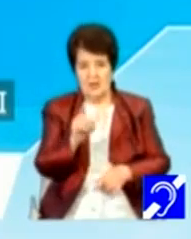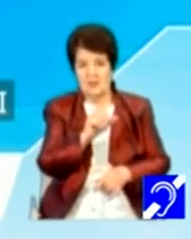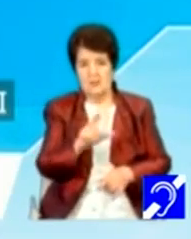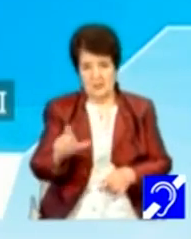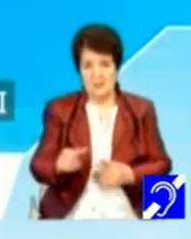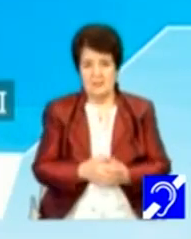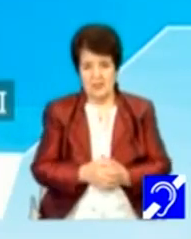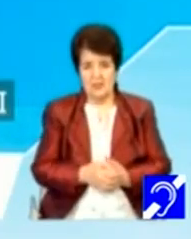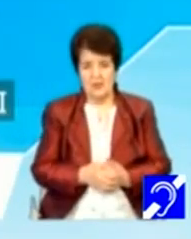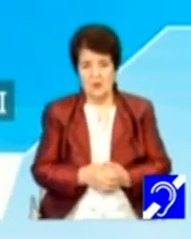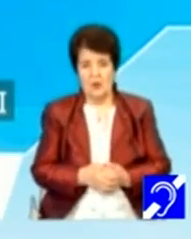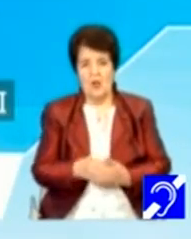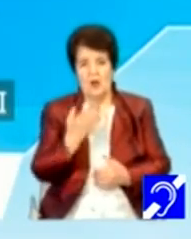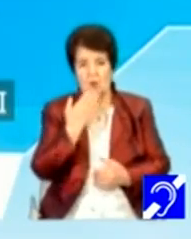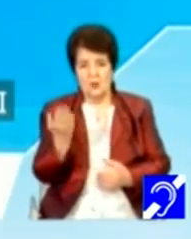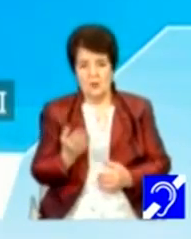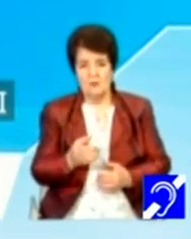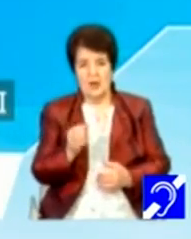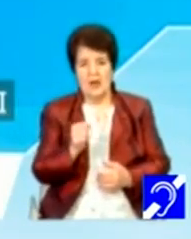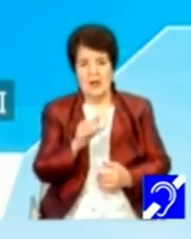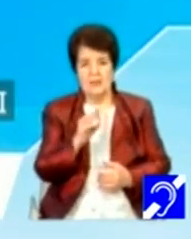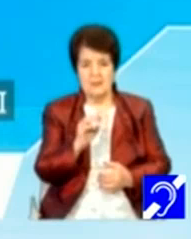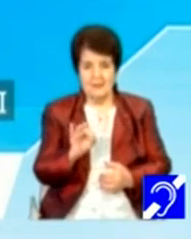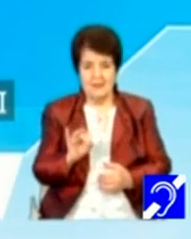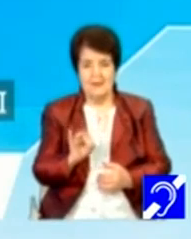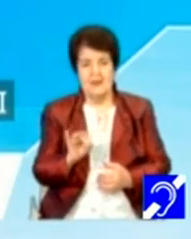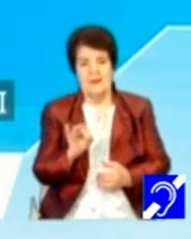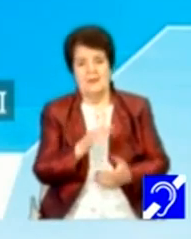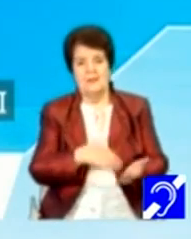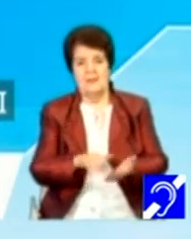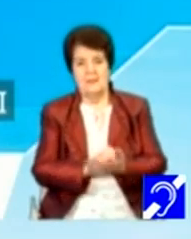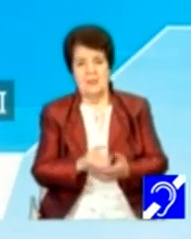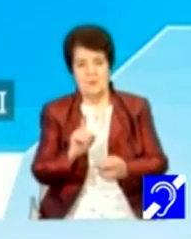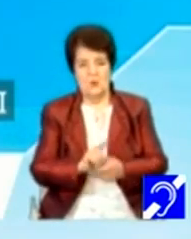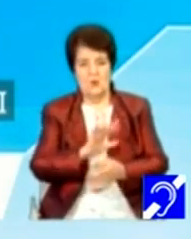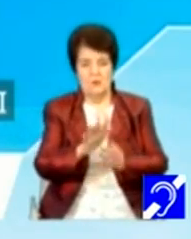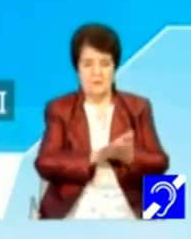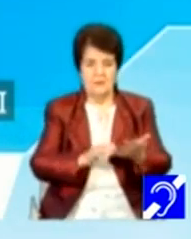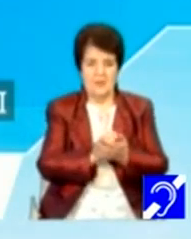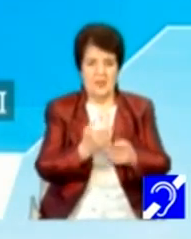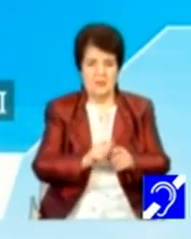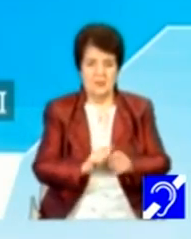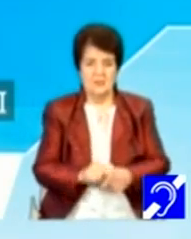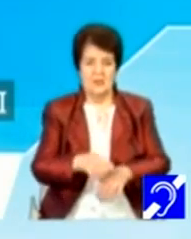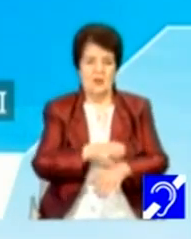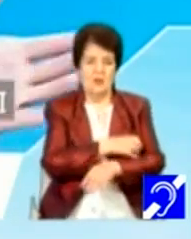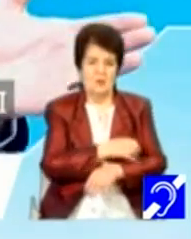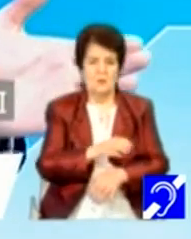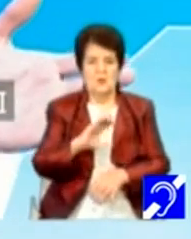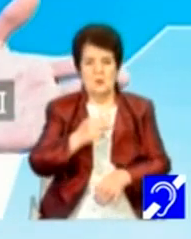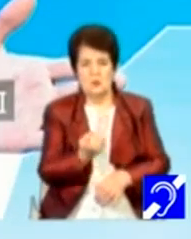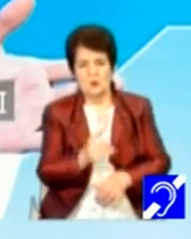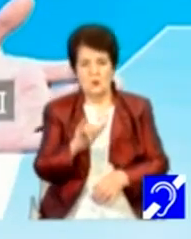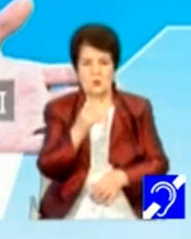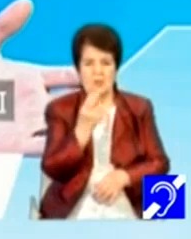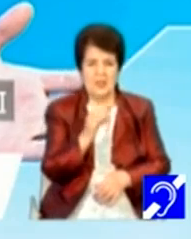cetățenilor. Noi, AUR, suntem un partid antisistem, vom detrona acest sistem ticălos, a blocului electoral a comuniștilor, socialiștilor, a lui